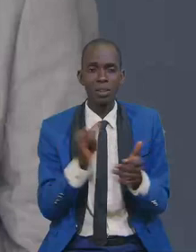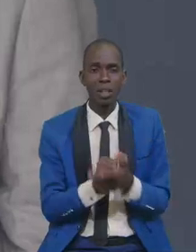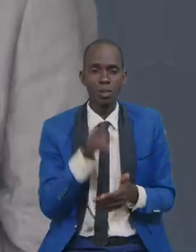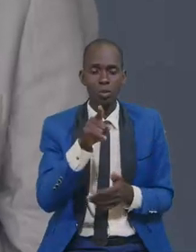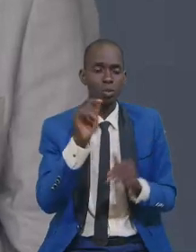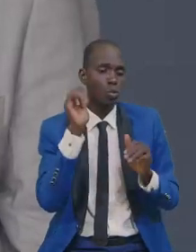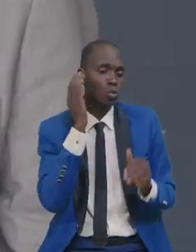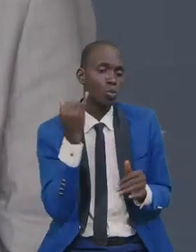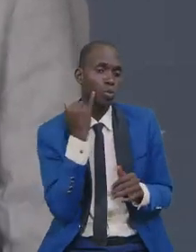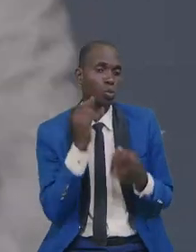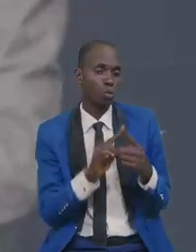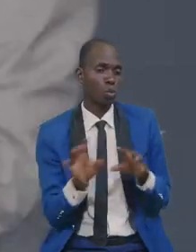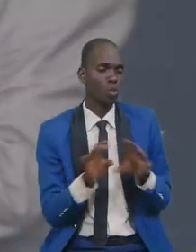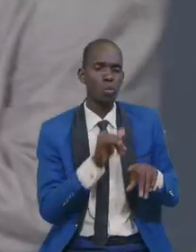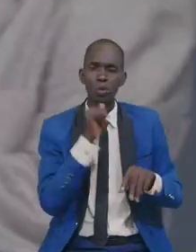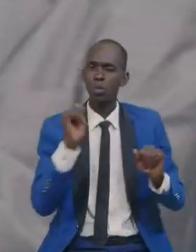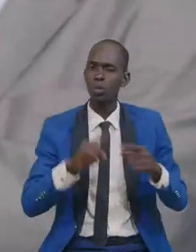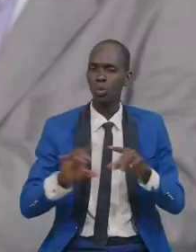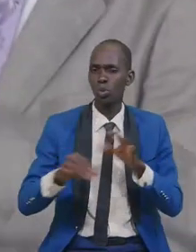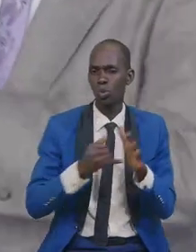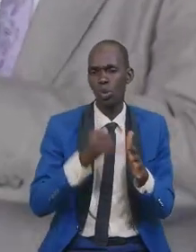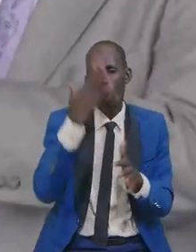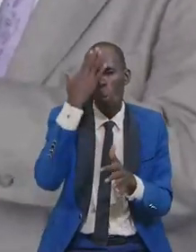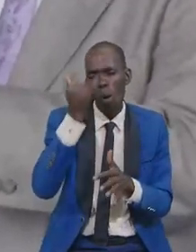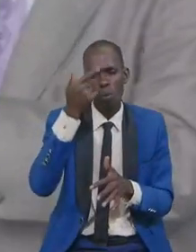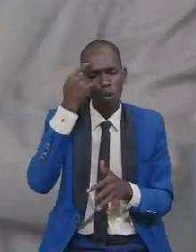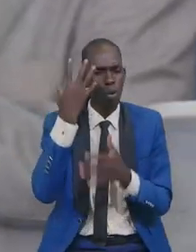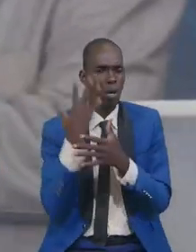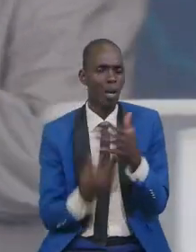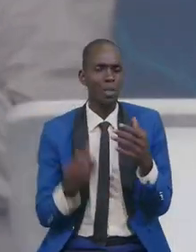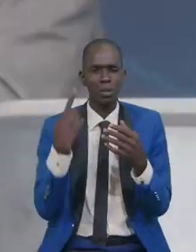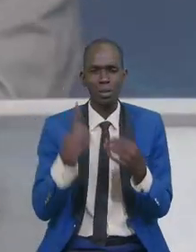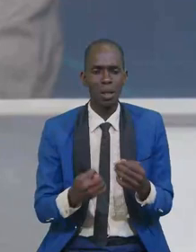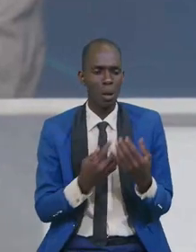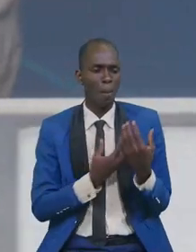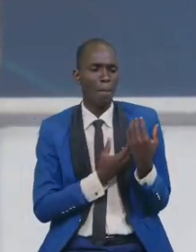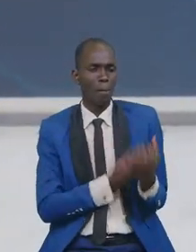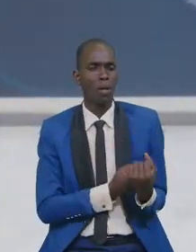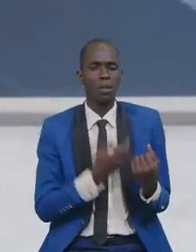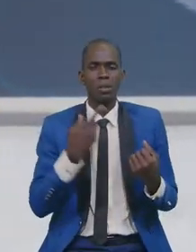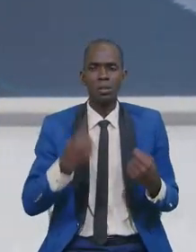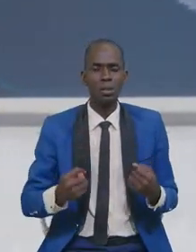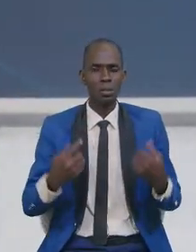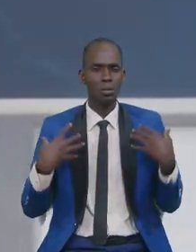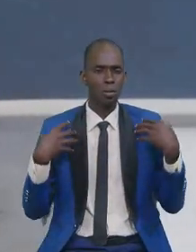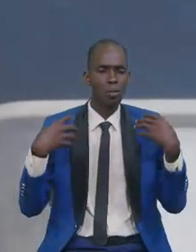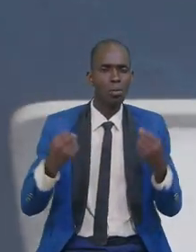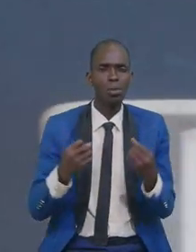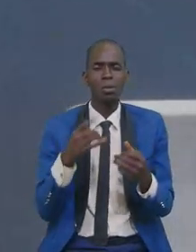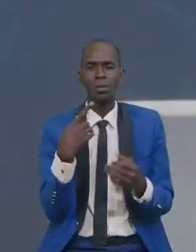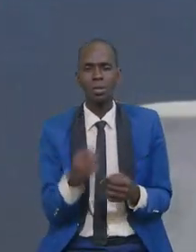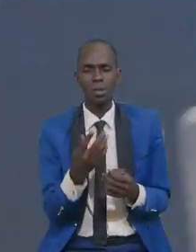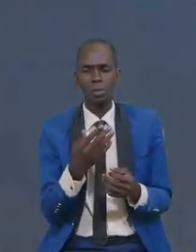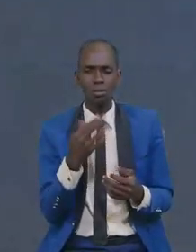pas à le faire parce qu'il me manque la puissance du Saint-Esprit, le courage, l'audace, l'énergie, les ressources que